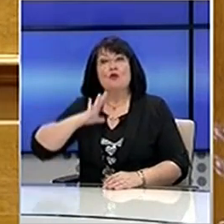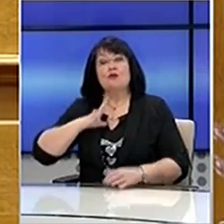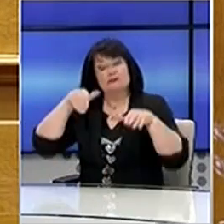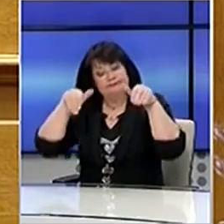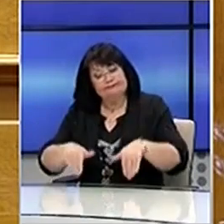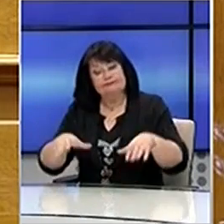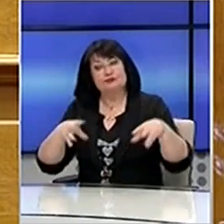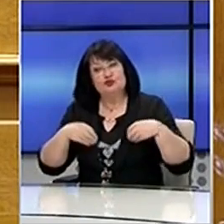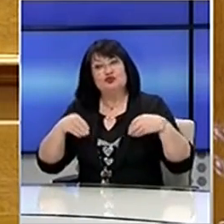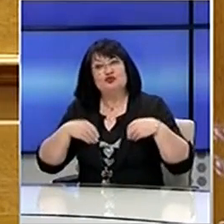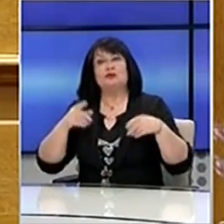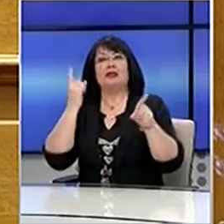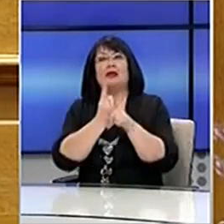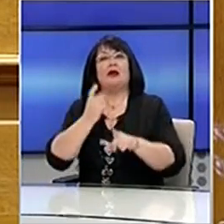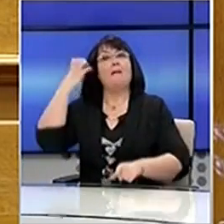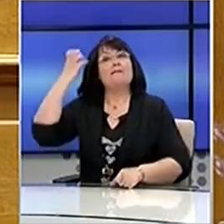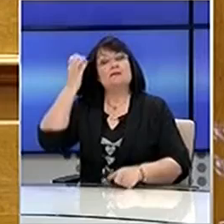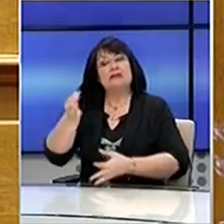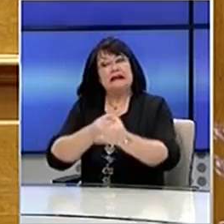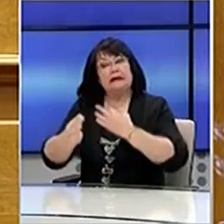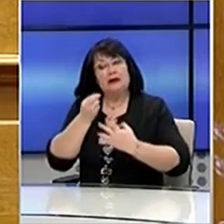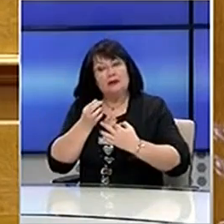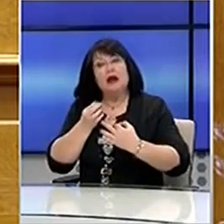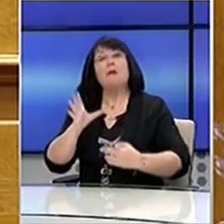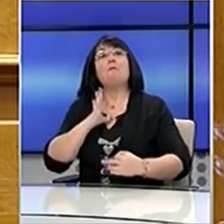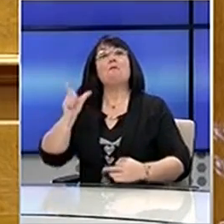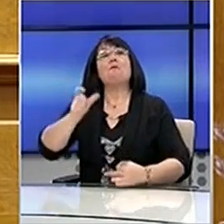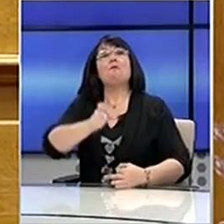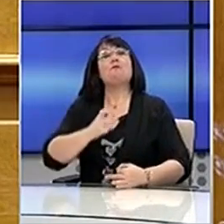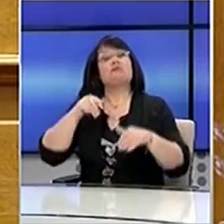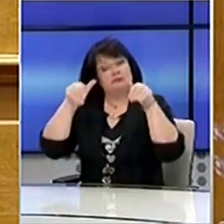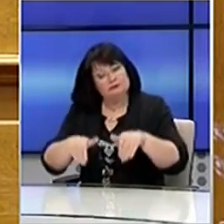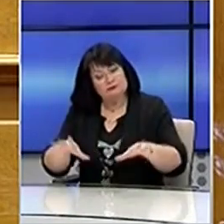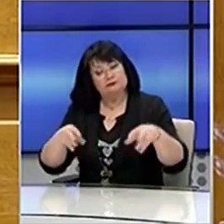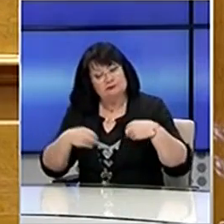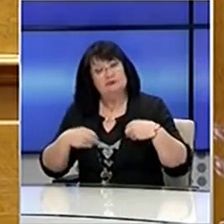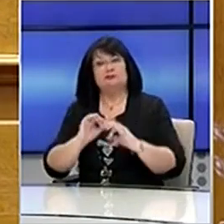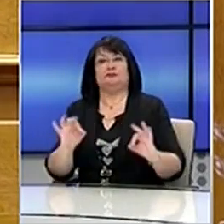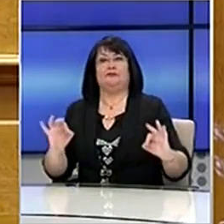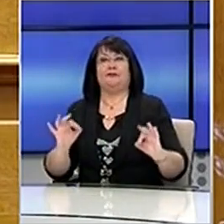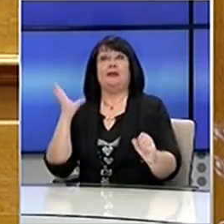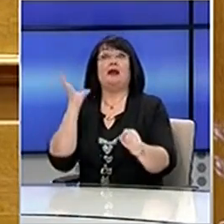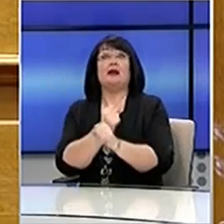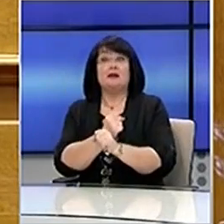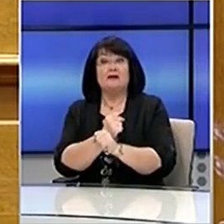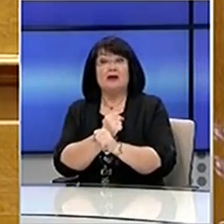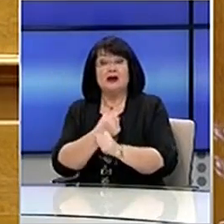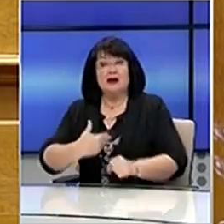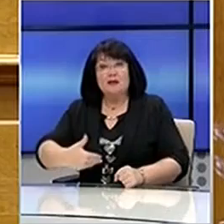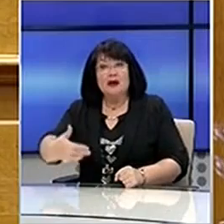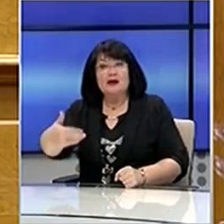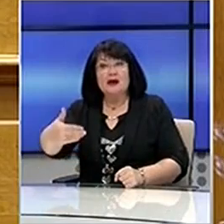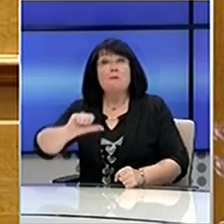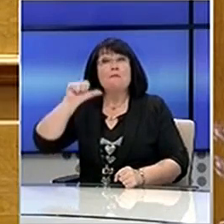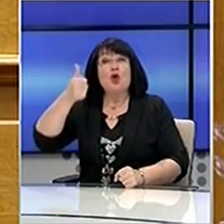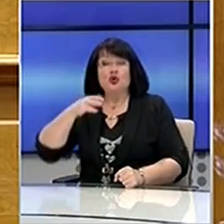συμμορφώθηκαν με τις υποδείξεις των ειδικών. Και όταν είχαμε καταφέρει να ξεπεράσουμε την έξαρση